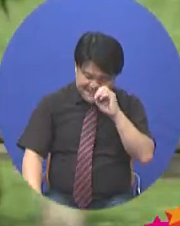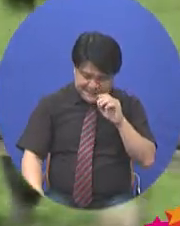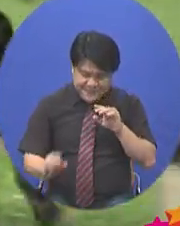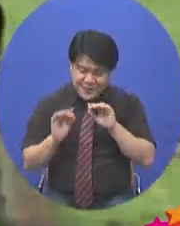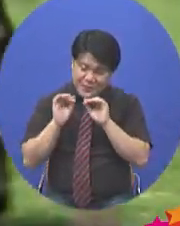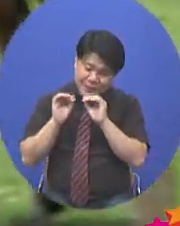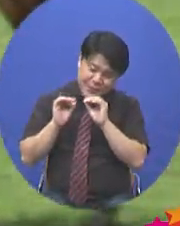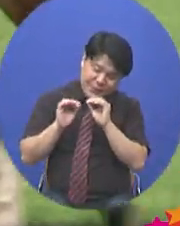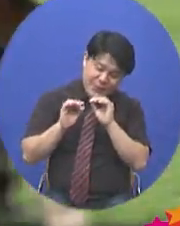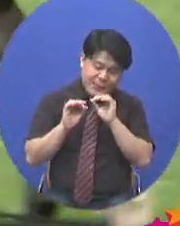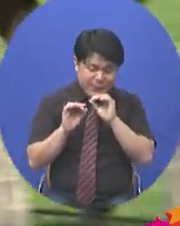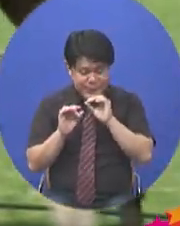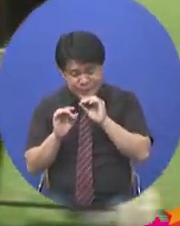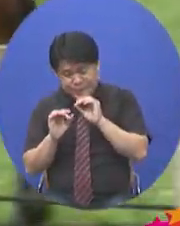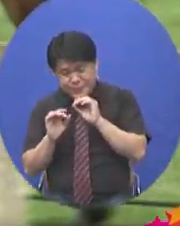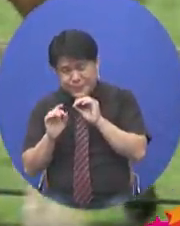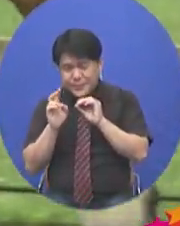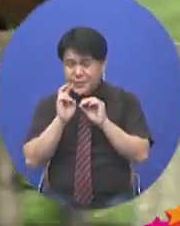어설피